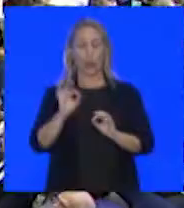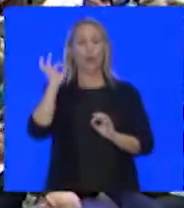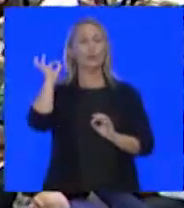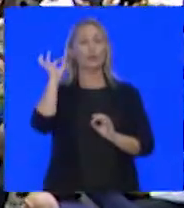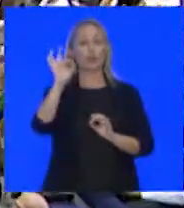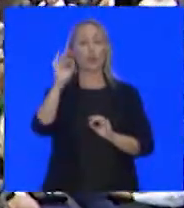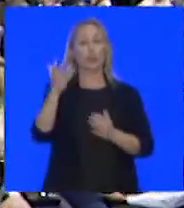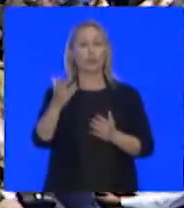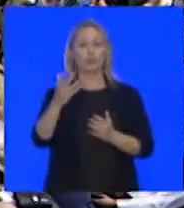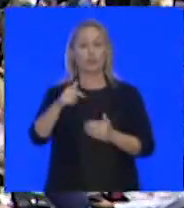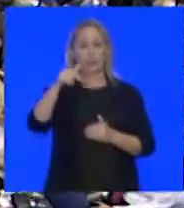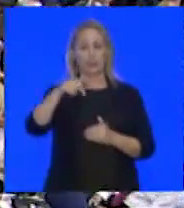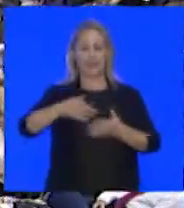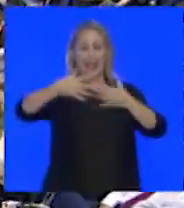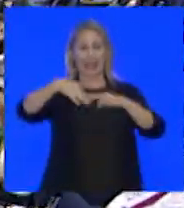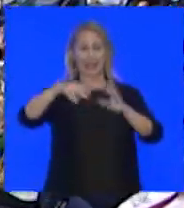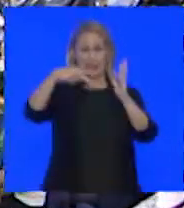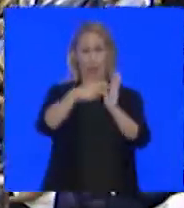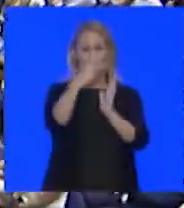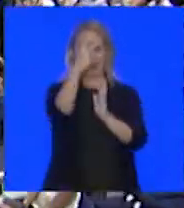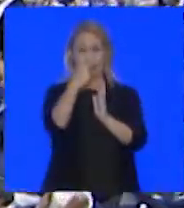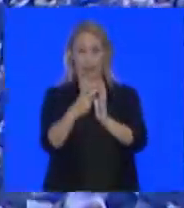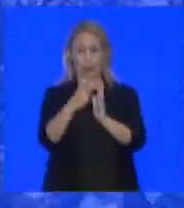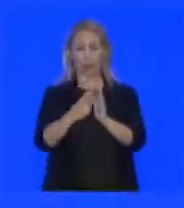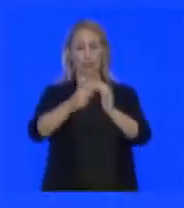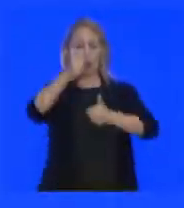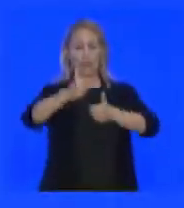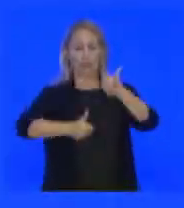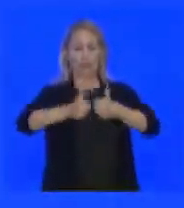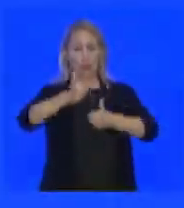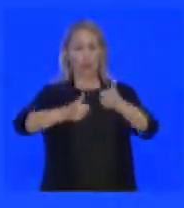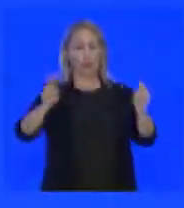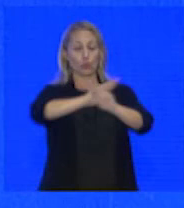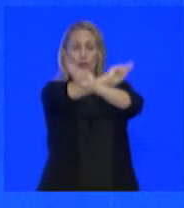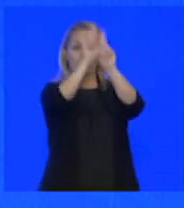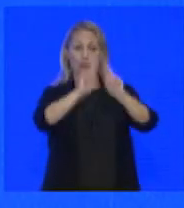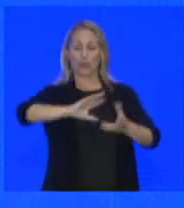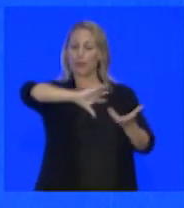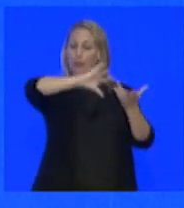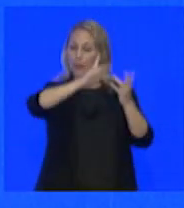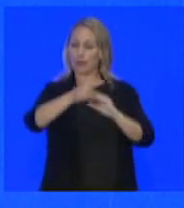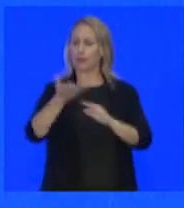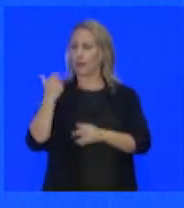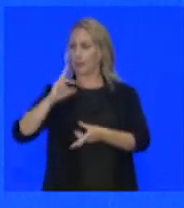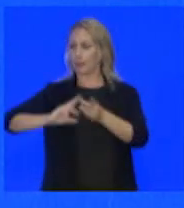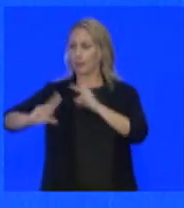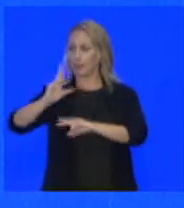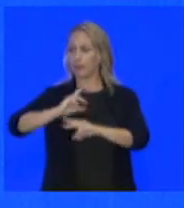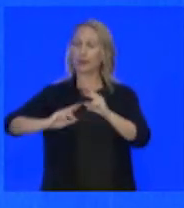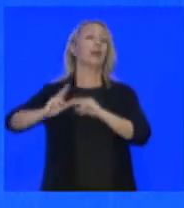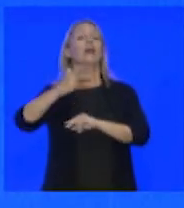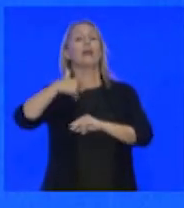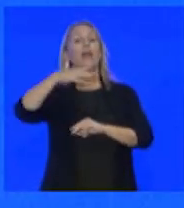προκηρυχθεί στις αρχές του 2020 ο Διεθνής Αρχιτεκτονικός Διαγωνισμός και, όπως συζητήσαμε, να